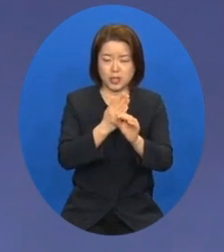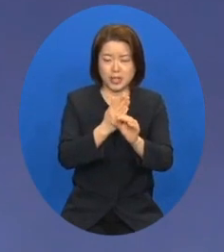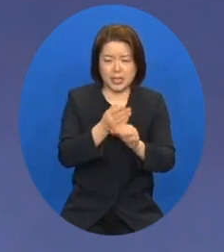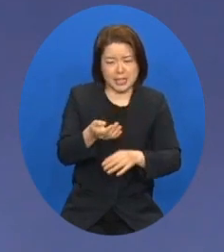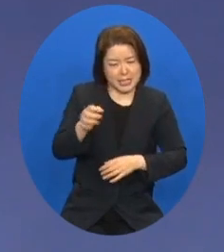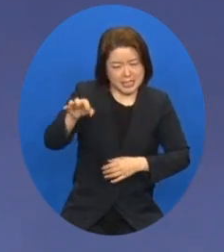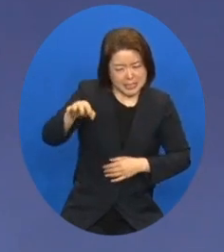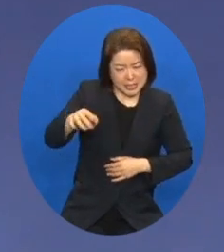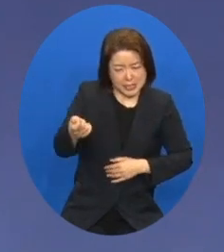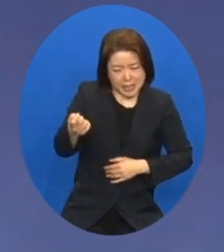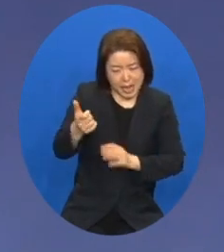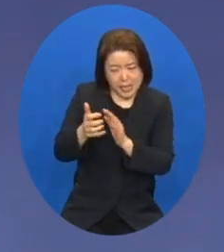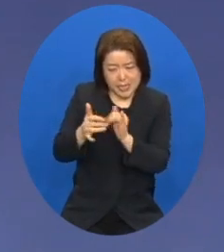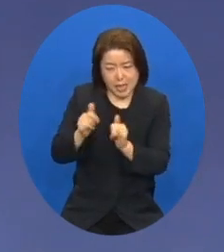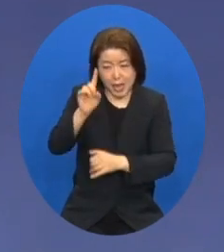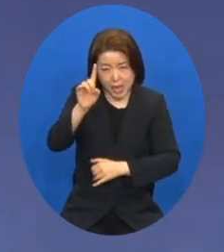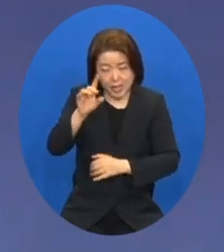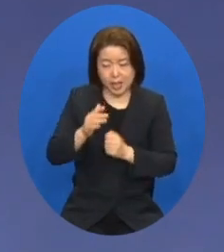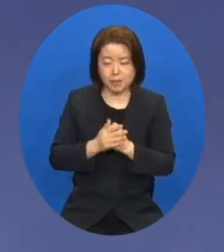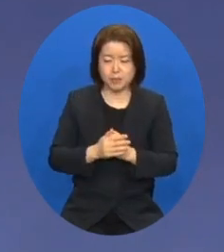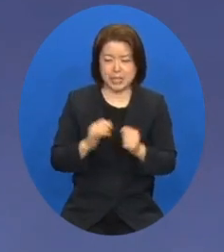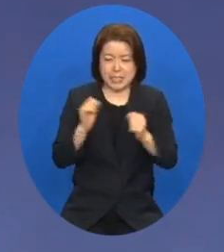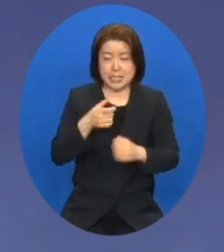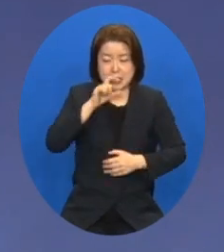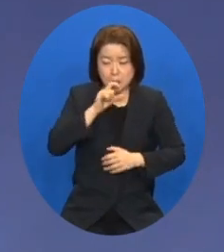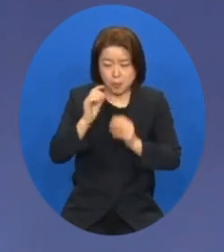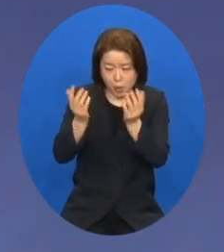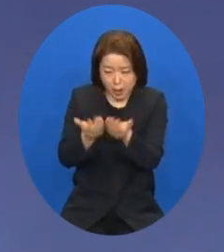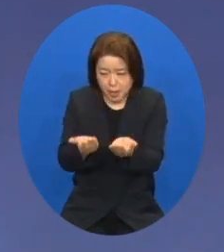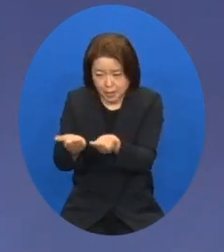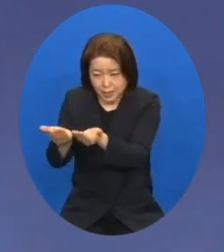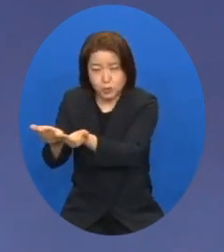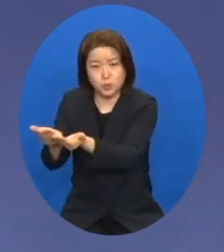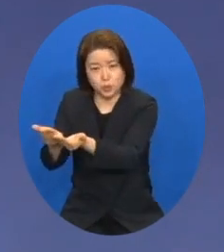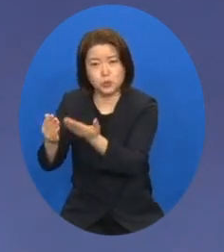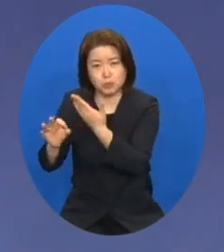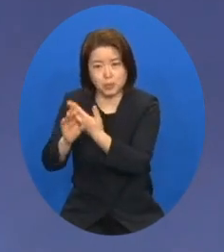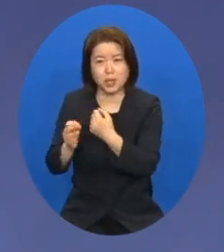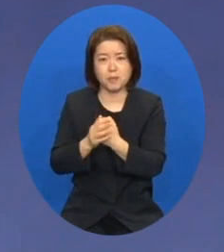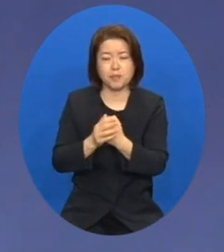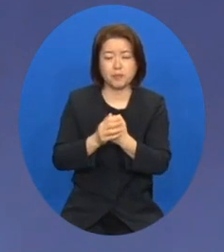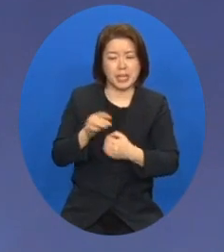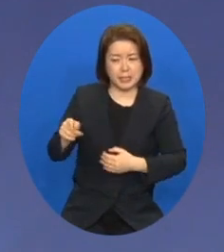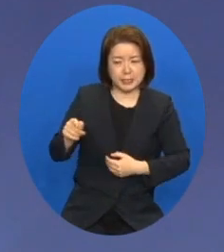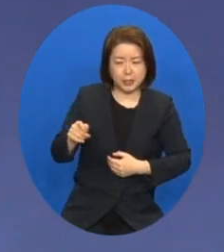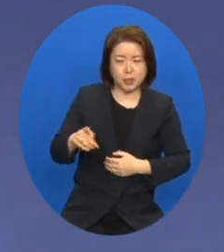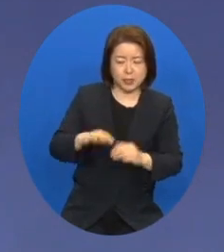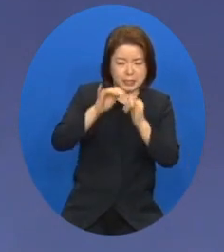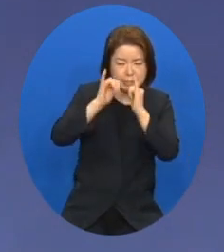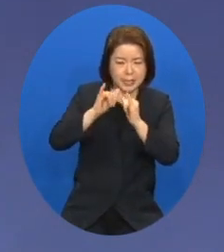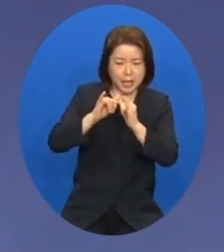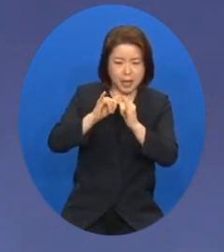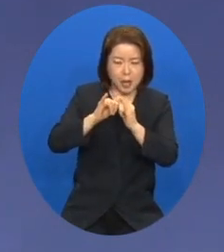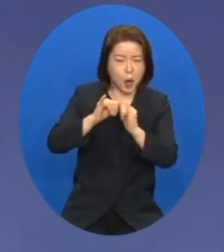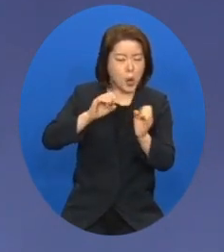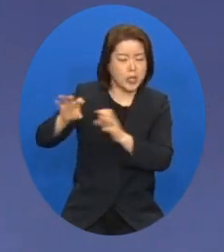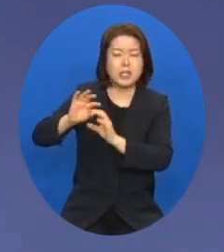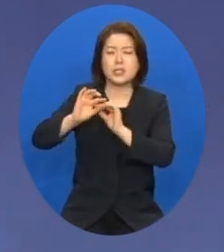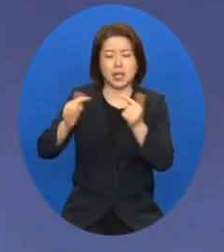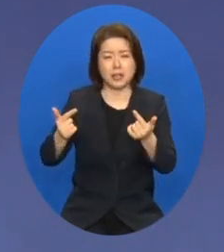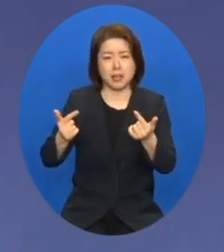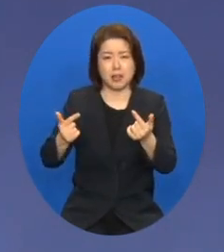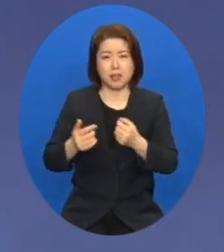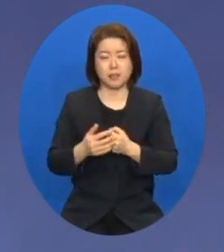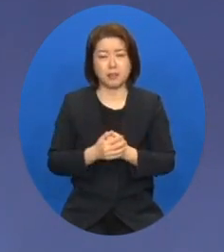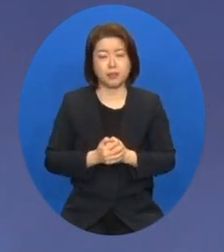작은 자 하나에게 냉수 한 대접을 대접하면 결코 그 상을 잃어버리지 않을 것이다